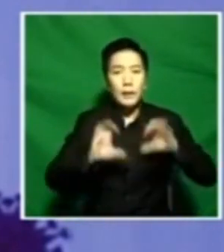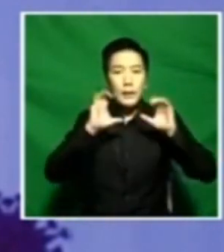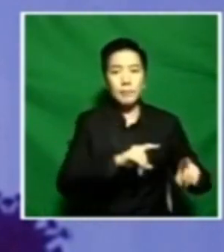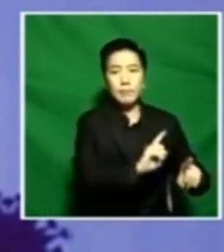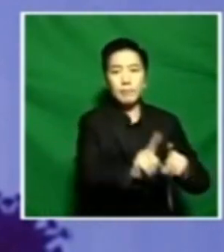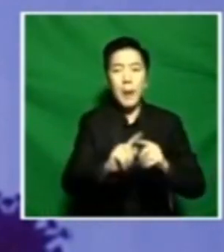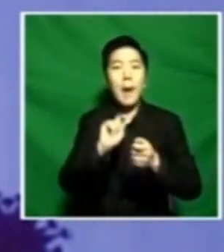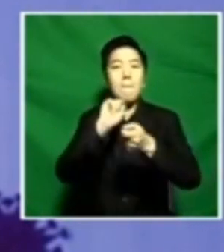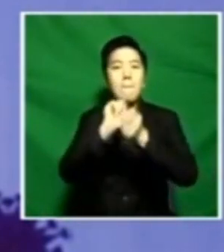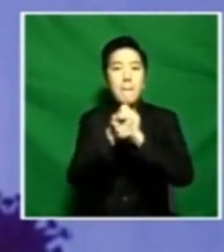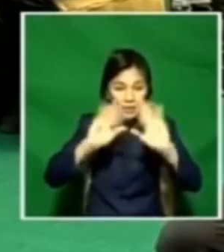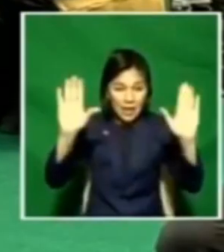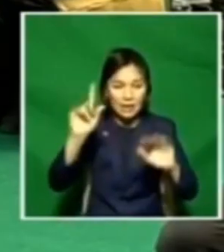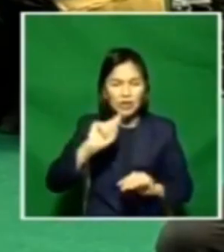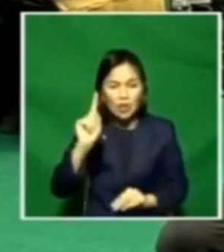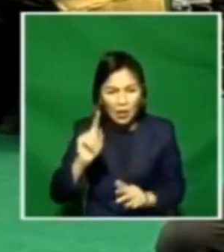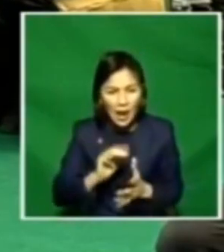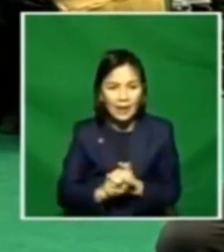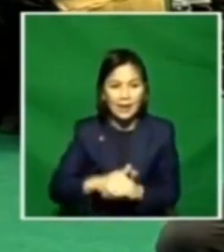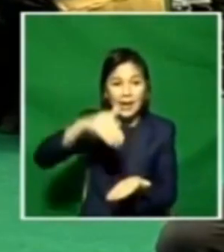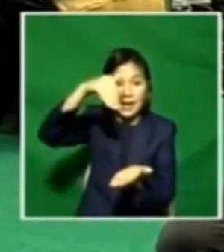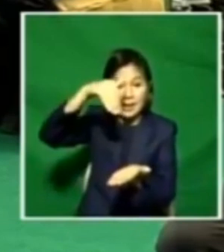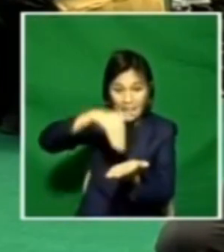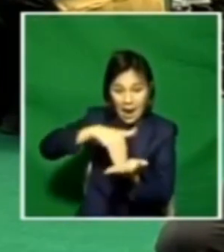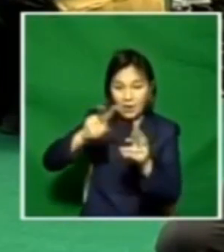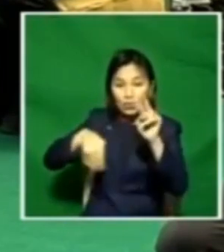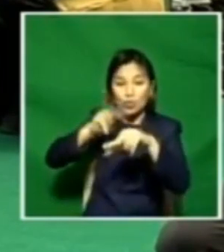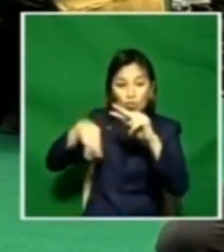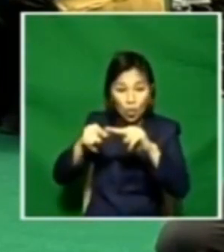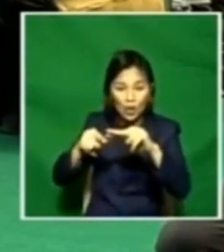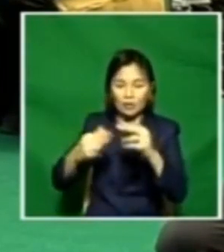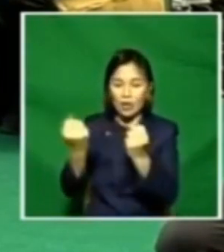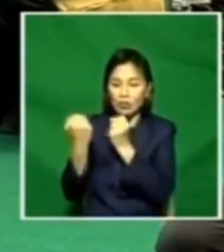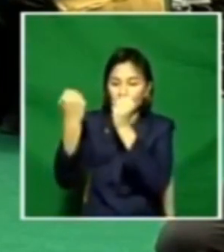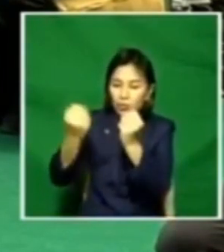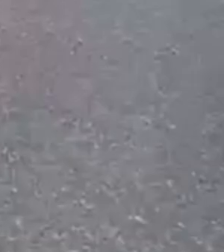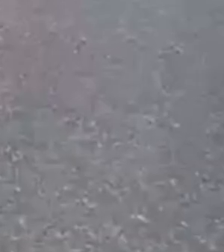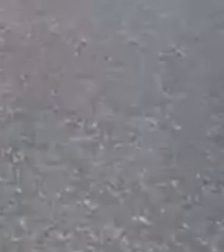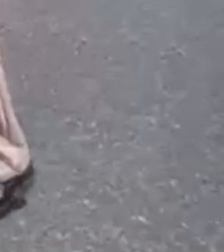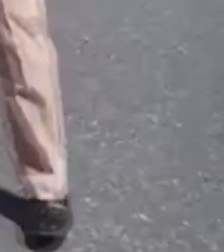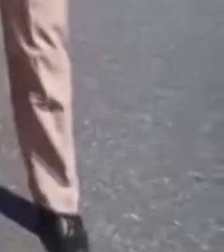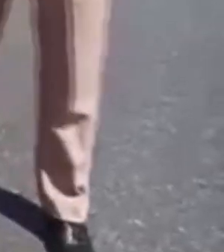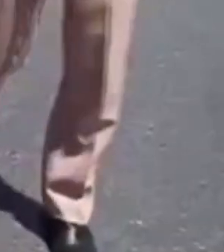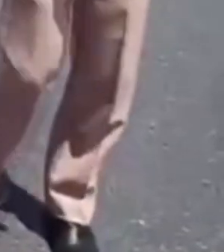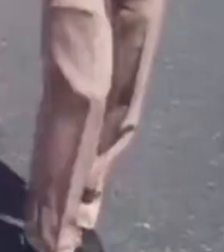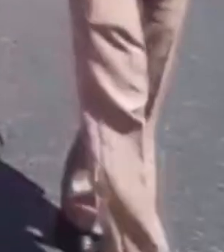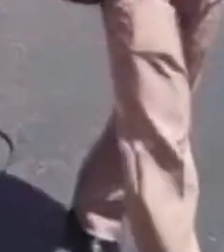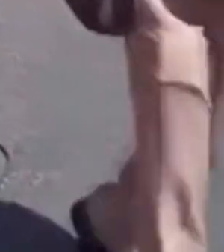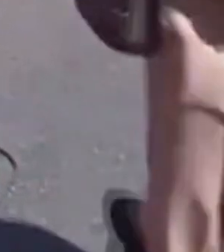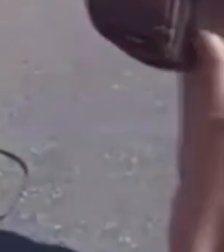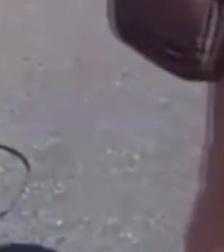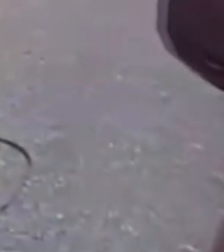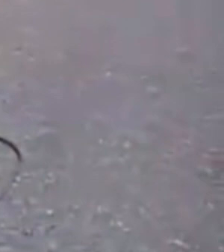ผลกระทบที่เกิดขึ้นและให้แนวทางการทำงาน 6ข้อ 1ให้ผู้รับผิดชอบงานแต่ละด้านเสนอแผนและแนวทางปฏิบัติโดยละเอียด